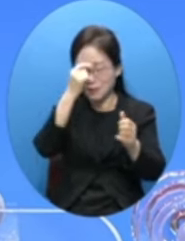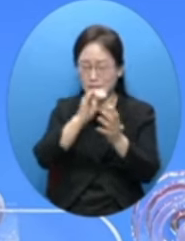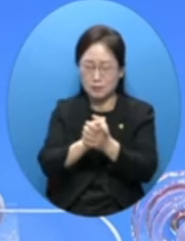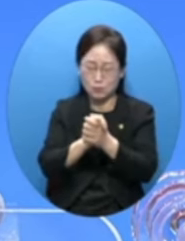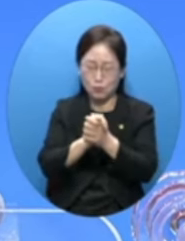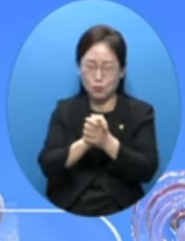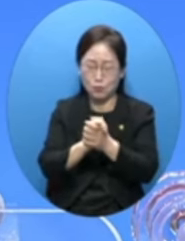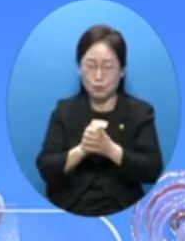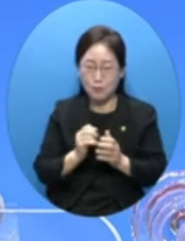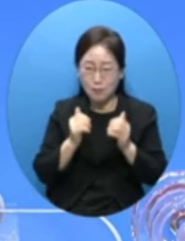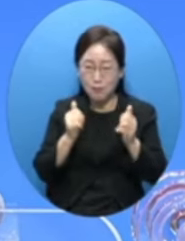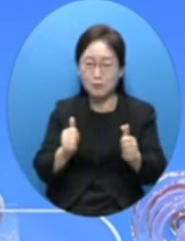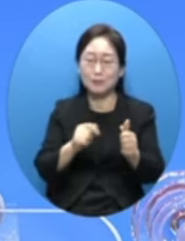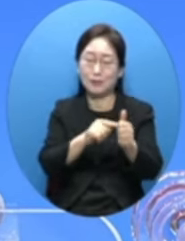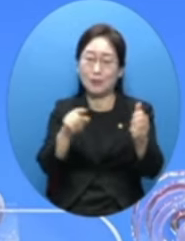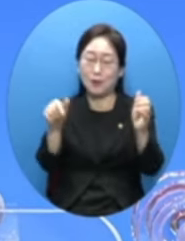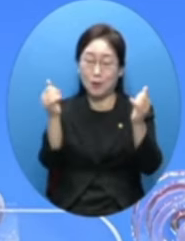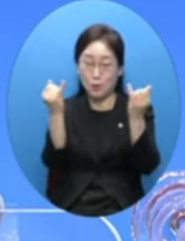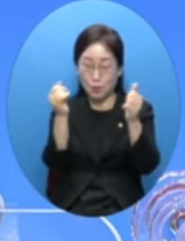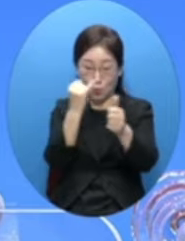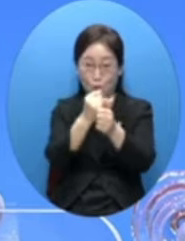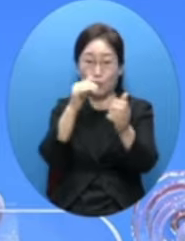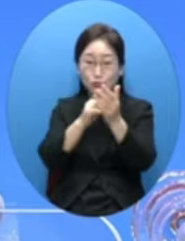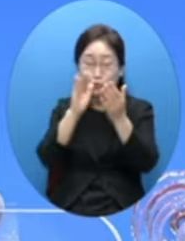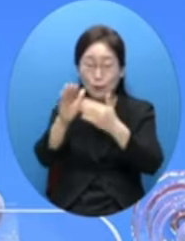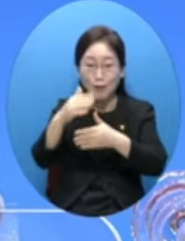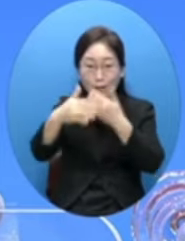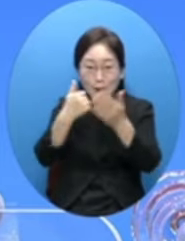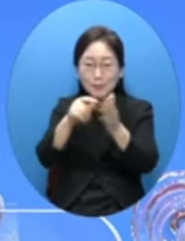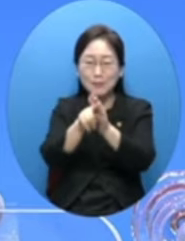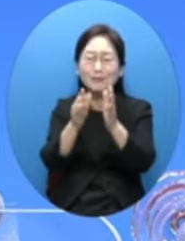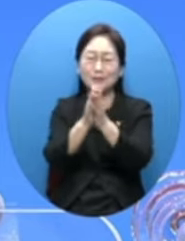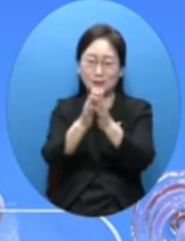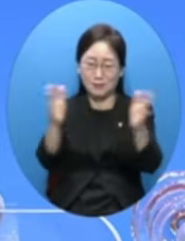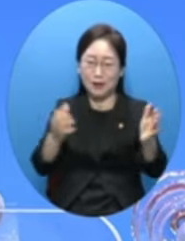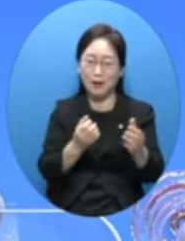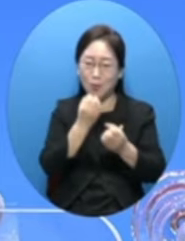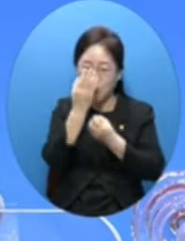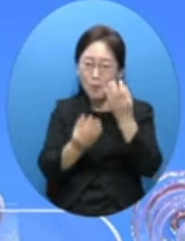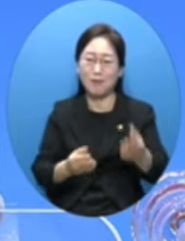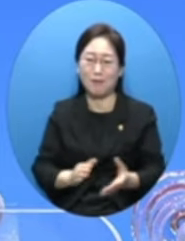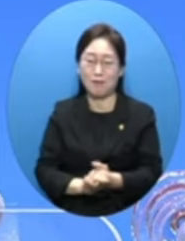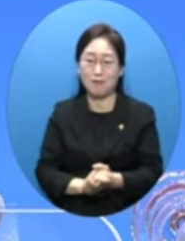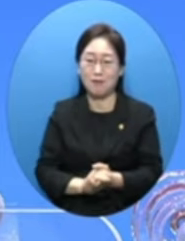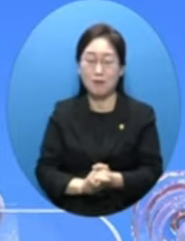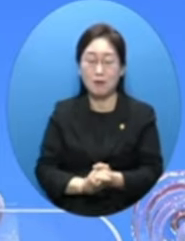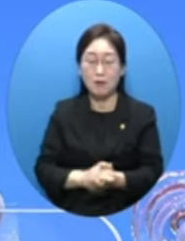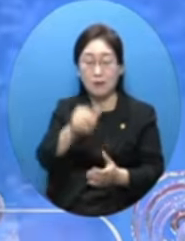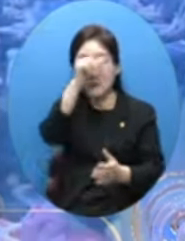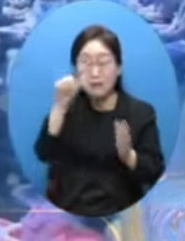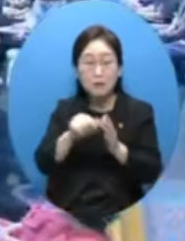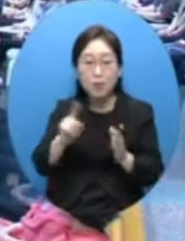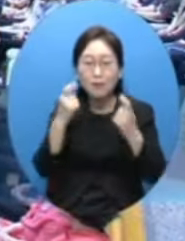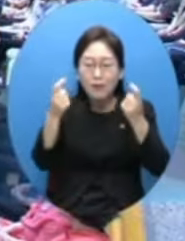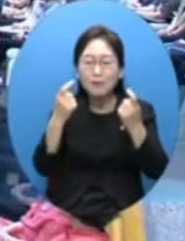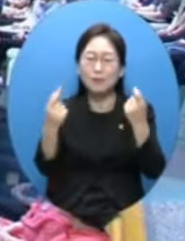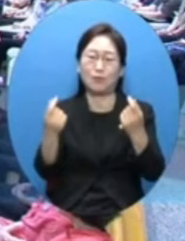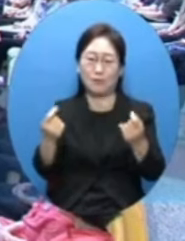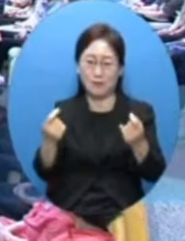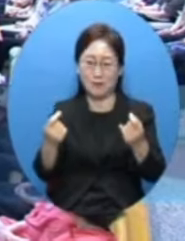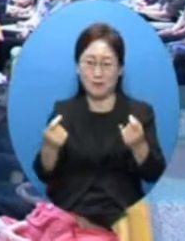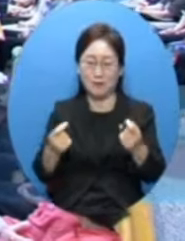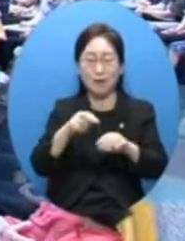어머니였고 결혼한 후에 하나님을 만났다고 고백을 하기도 했습니다. 인생의 길은 나그네 길 인생입니다. 우리 나그네 길 인생을 가고